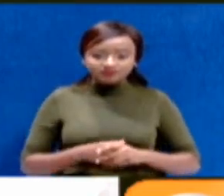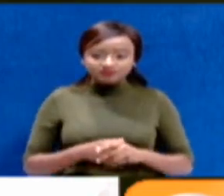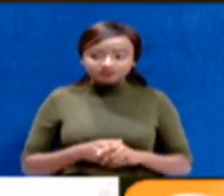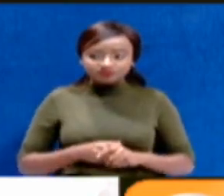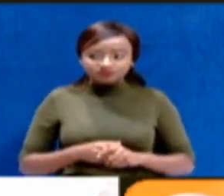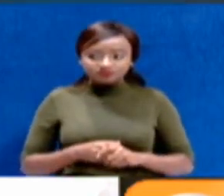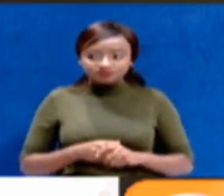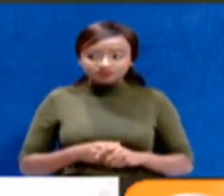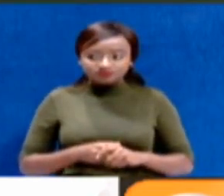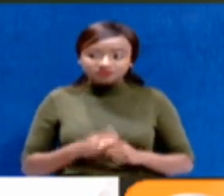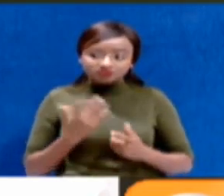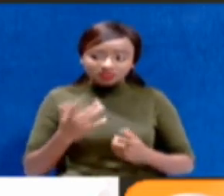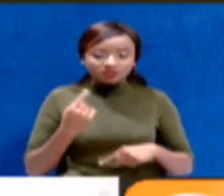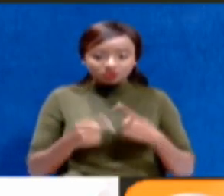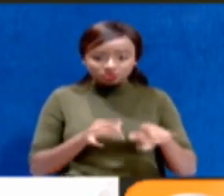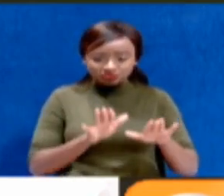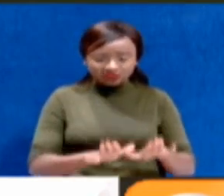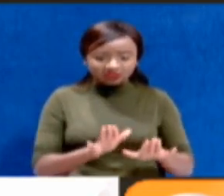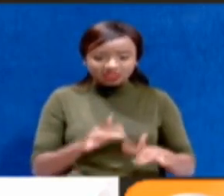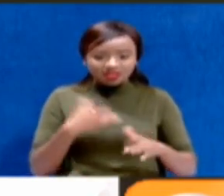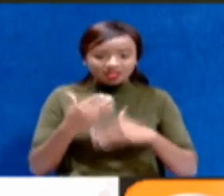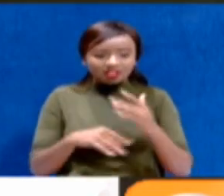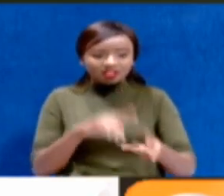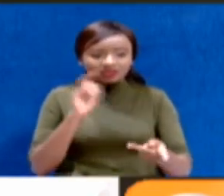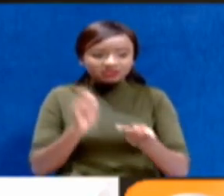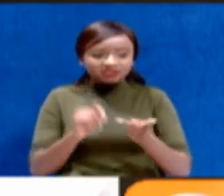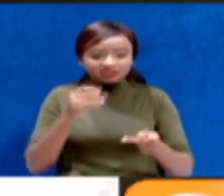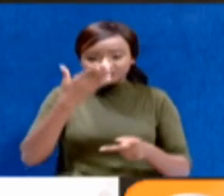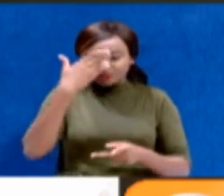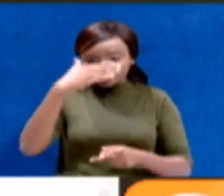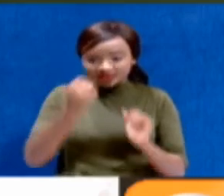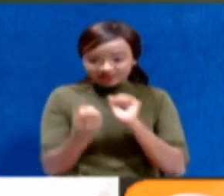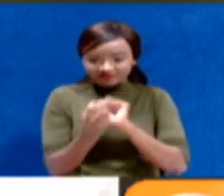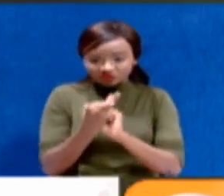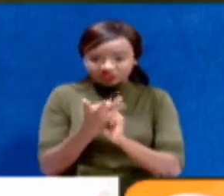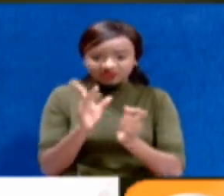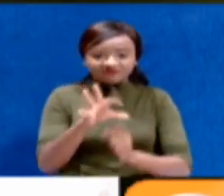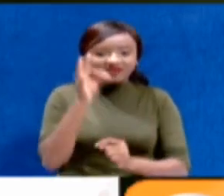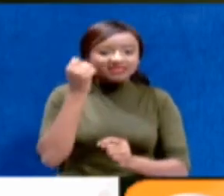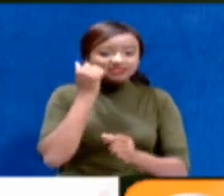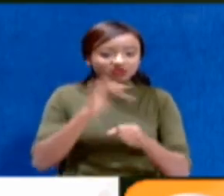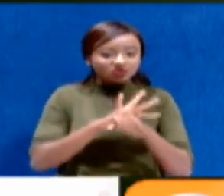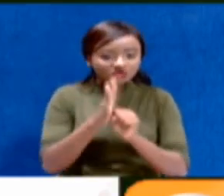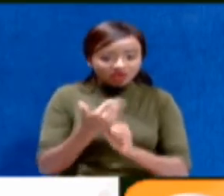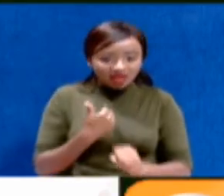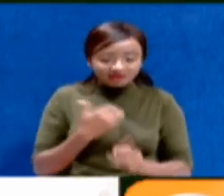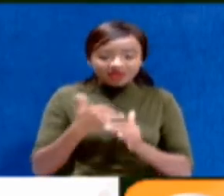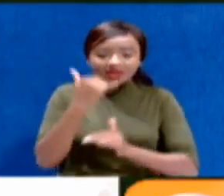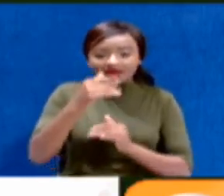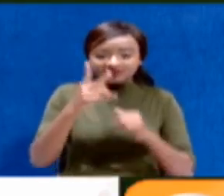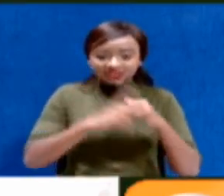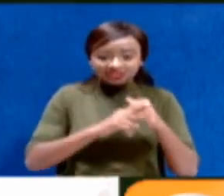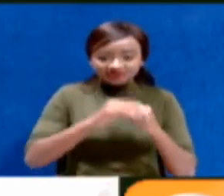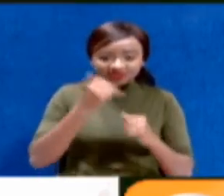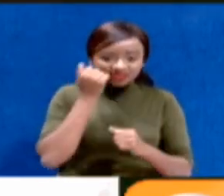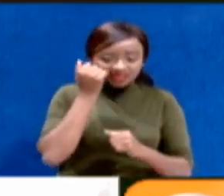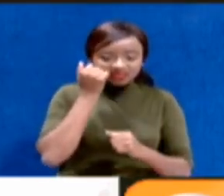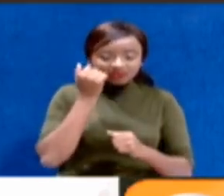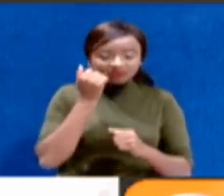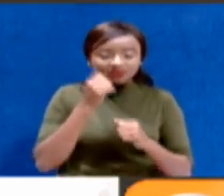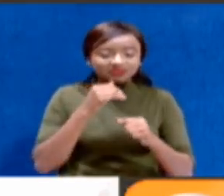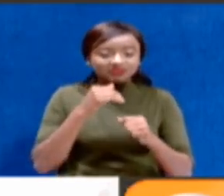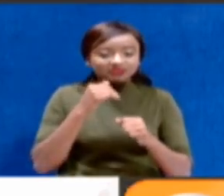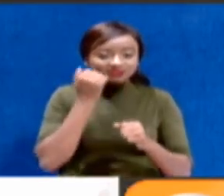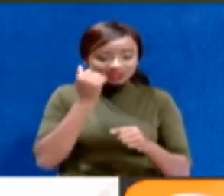Resigned to his fate, he stayed on and was tested 14 days later. He tested positive. 7 days later, he was still positive